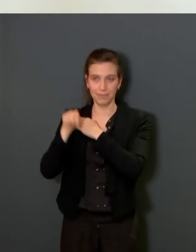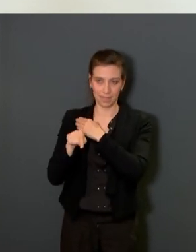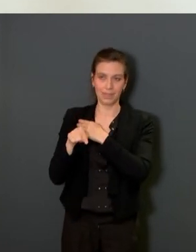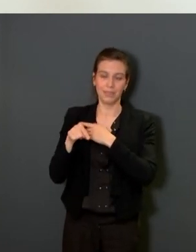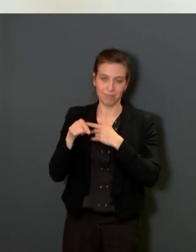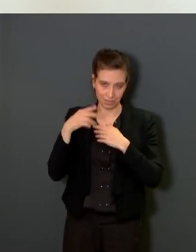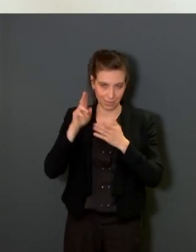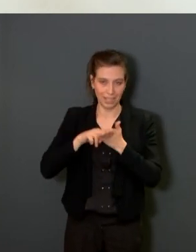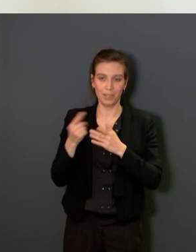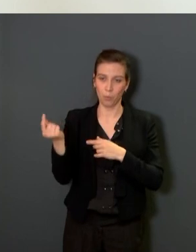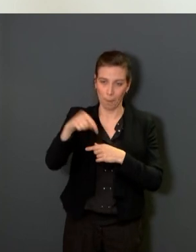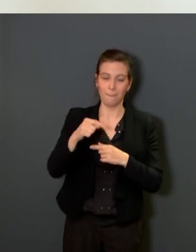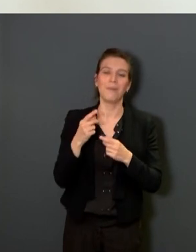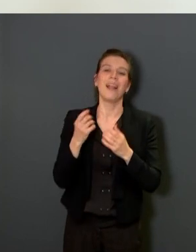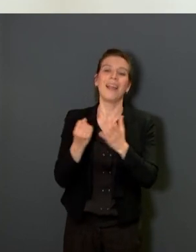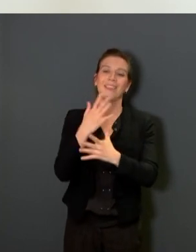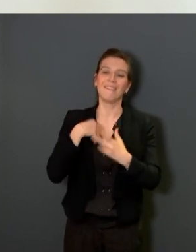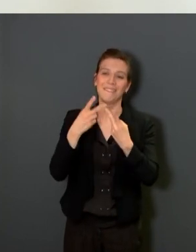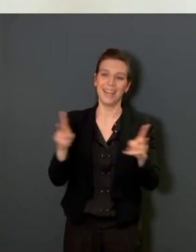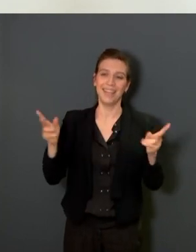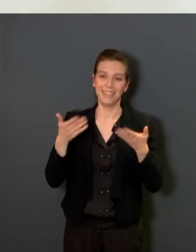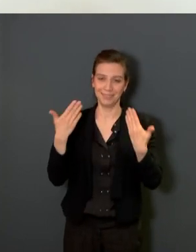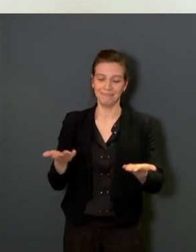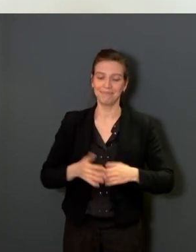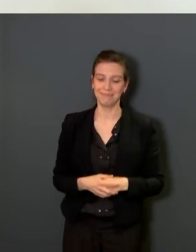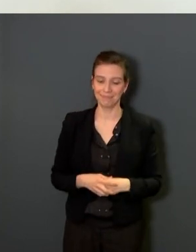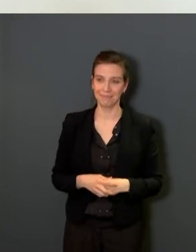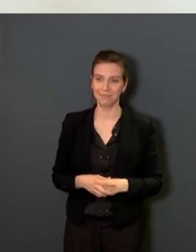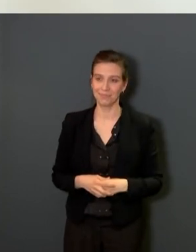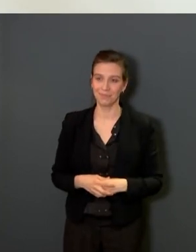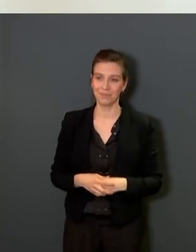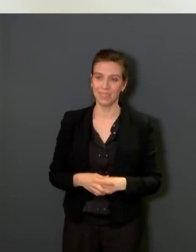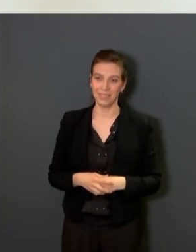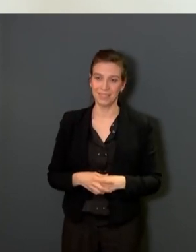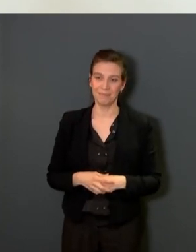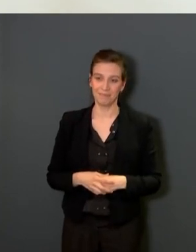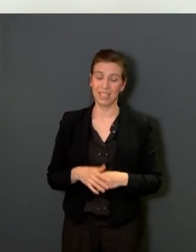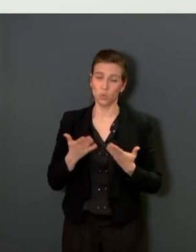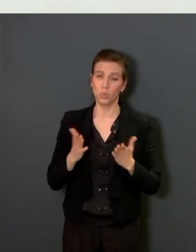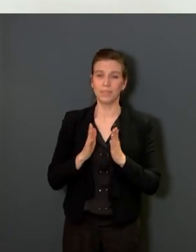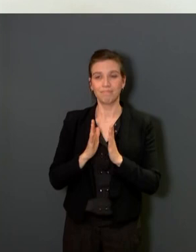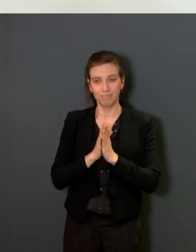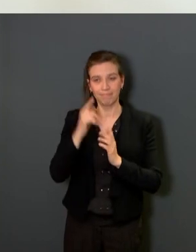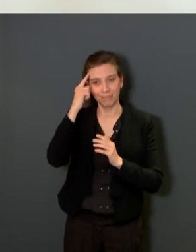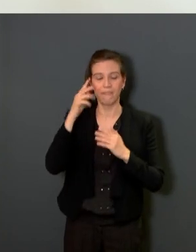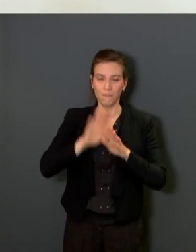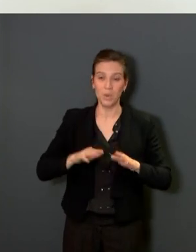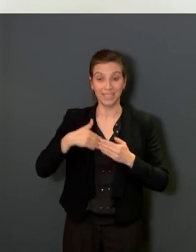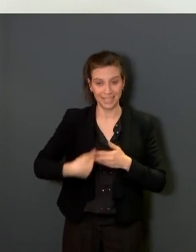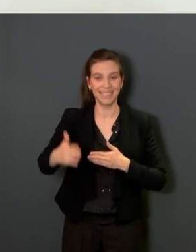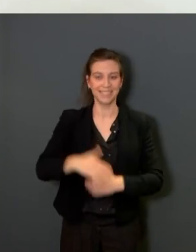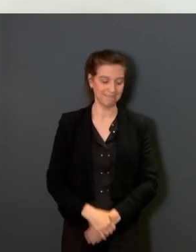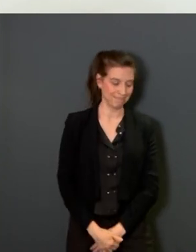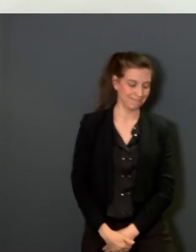gaan we die kunnen opstarten. Maar in de komende weken moeten we bijzonder voorzichtig zijn. Mesdames et messieurs, nous avons dans